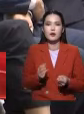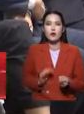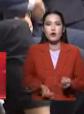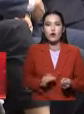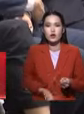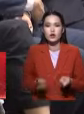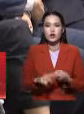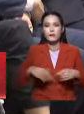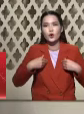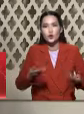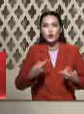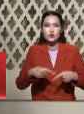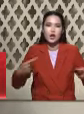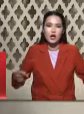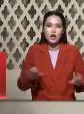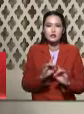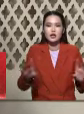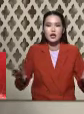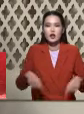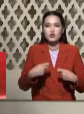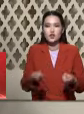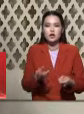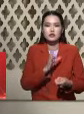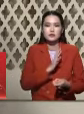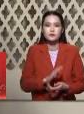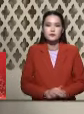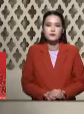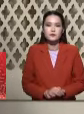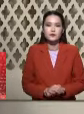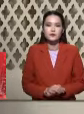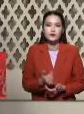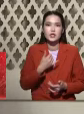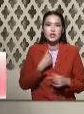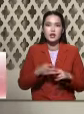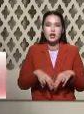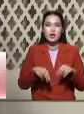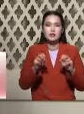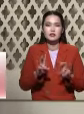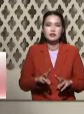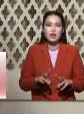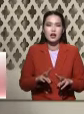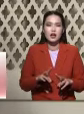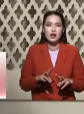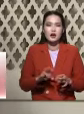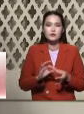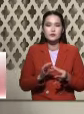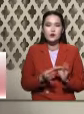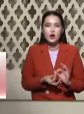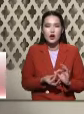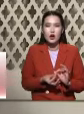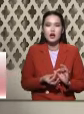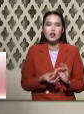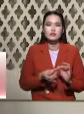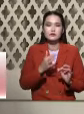деген ұсыныстарын жеткізді. Екінші кезең басталғанда біздің осы Қызылорда облысының, мен